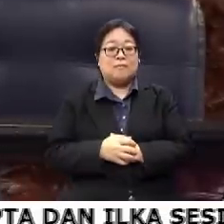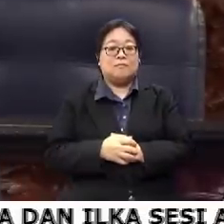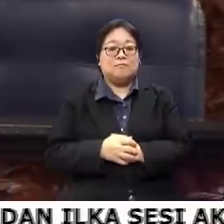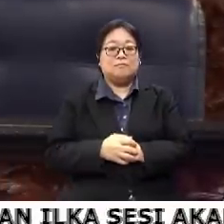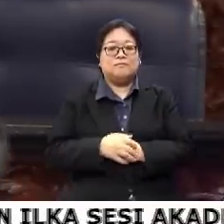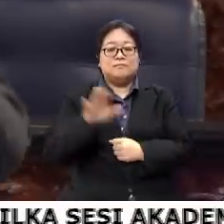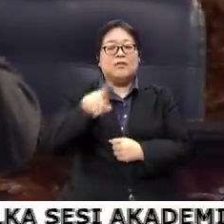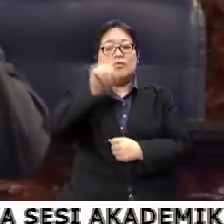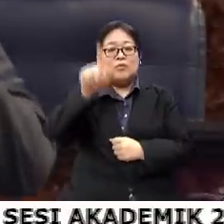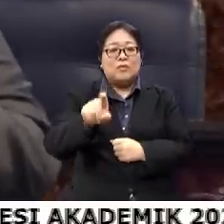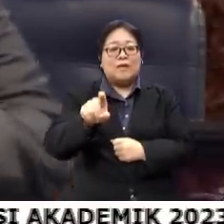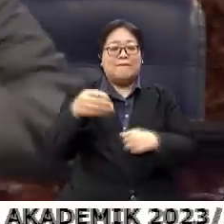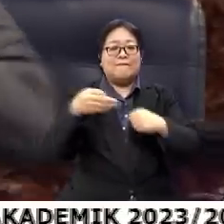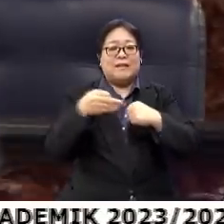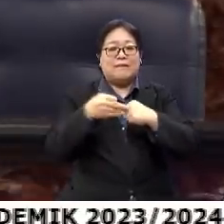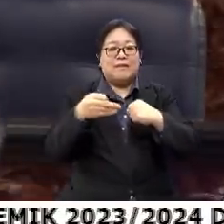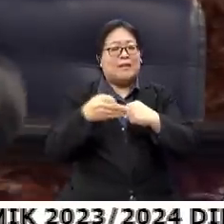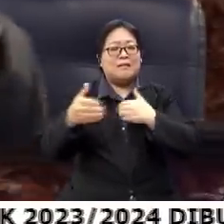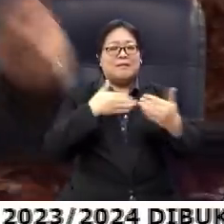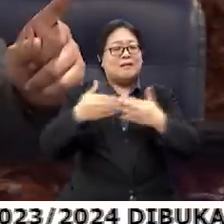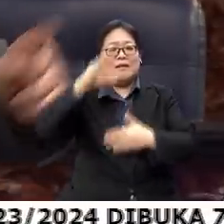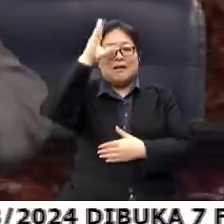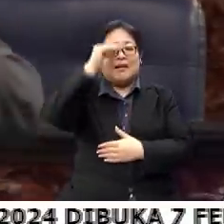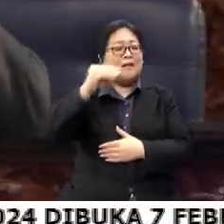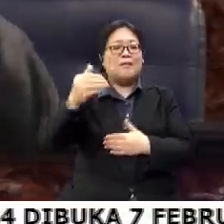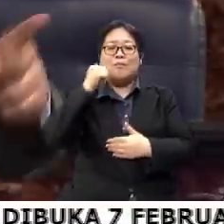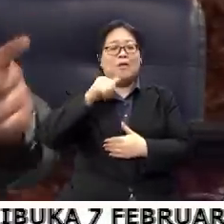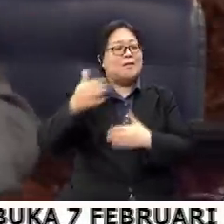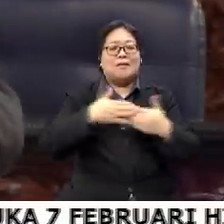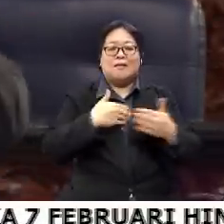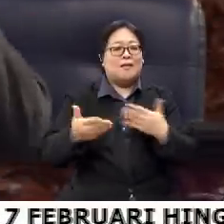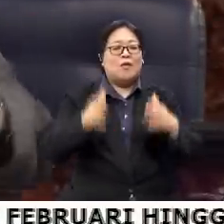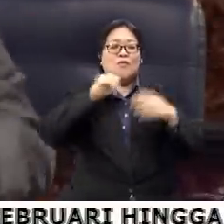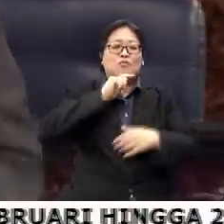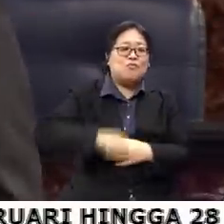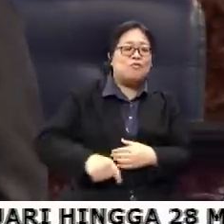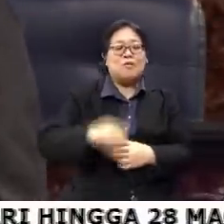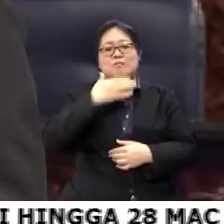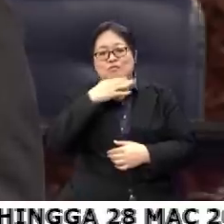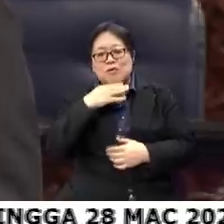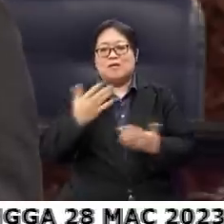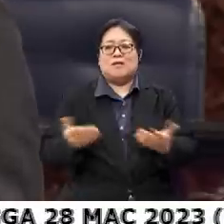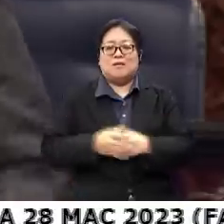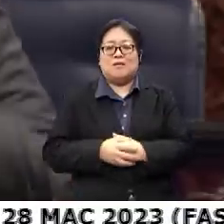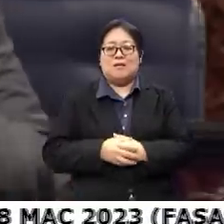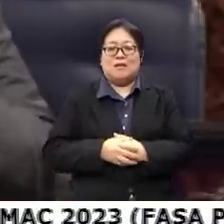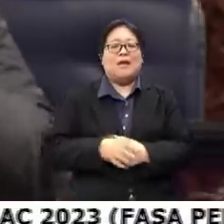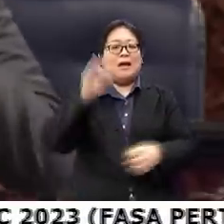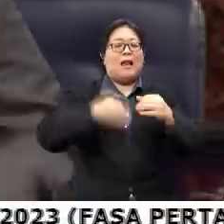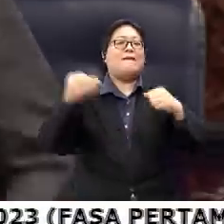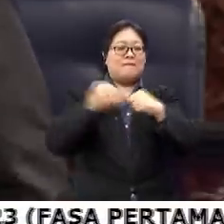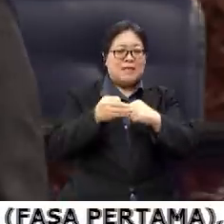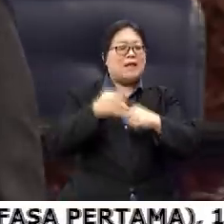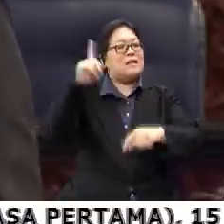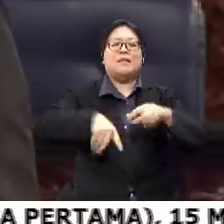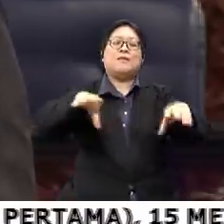tiga budak perempuan. Soal buat fitnah ni tak kira budak lelaki ke, budak perempuan ke, orang tua ke, orang muda ke. Kalau fitnah